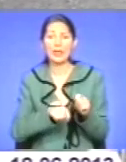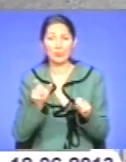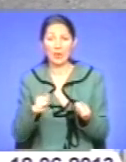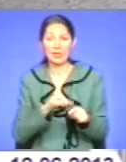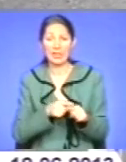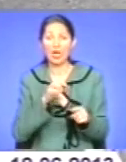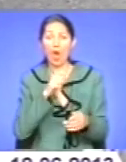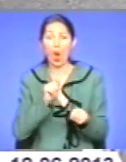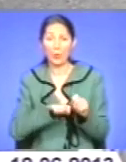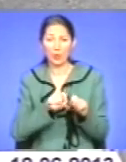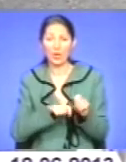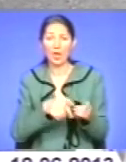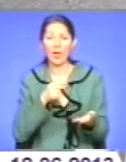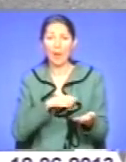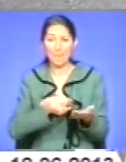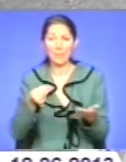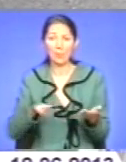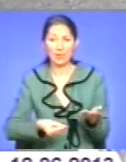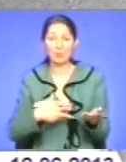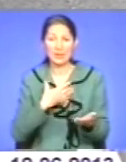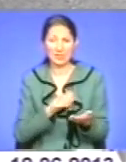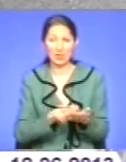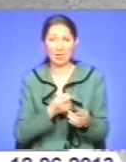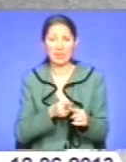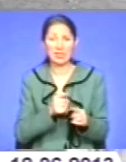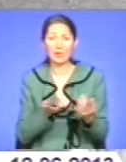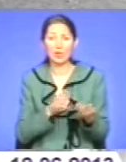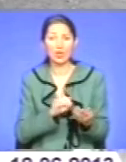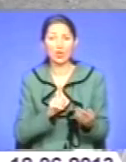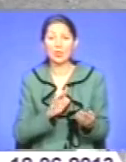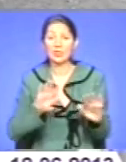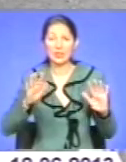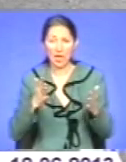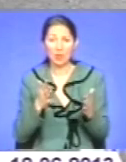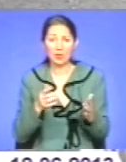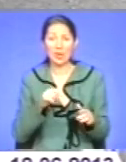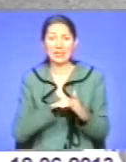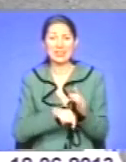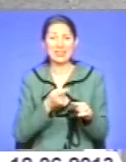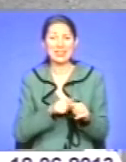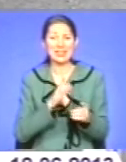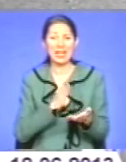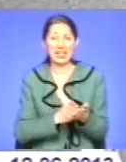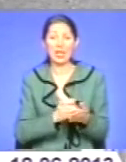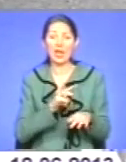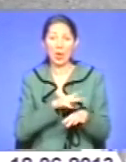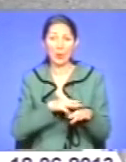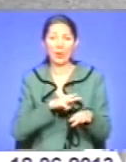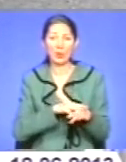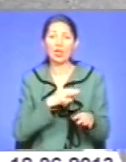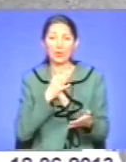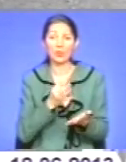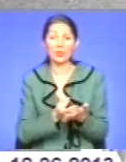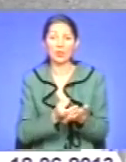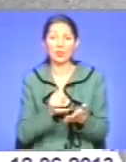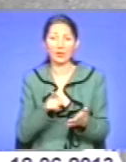свій підпис, і це, якби, не дай Бог, щось там сталося, значить, це є кримінальна відповідальність.